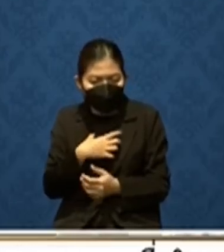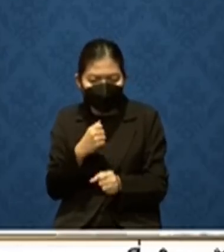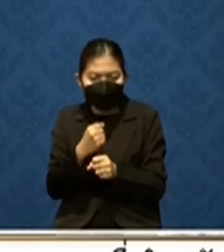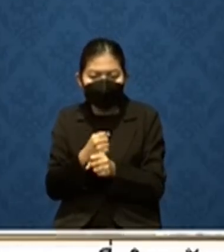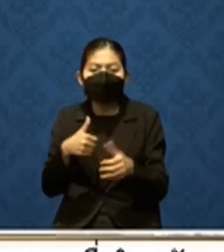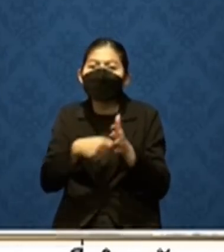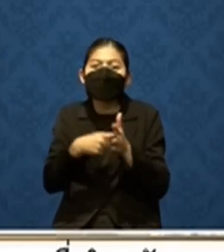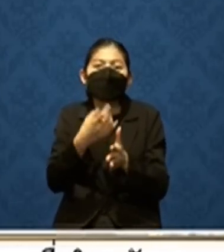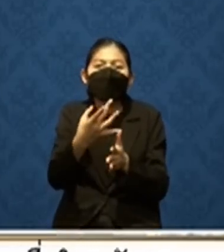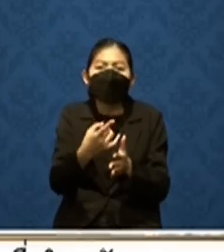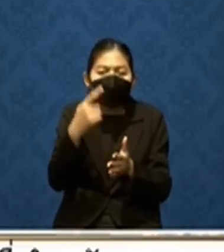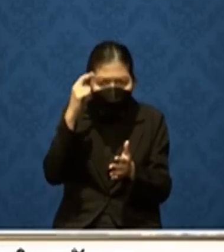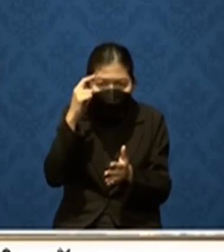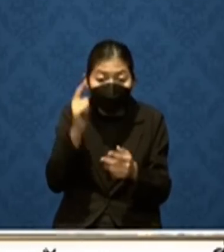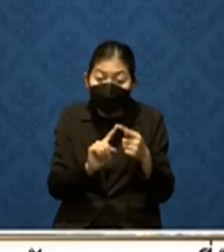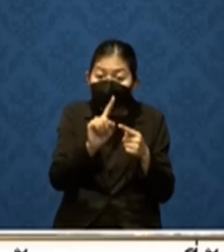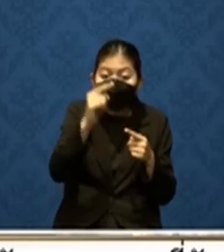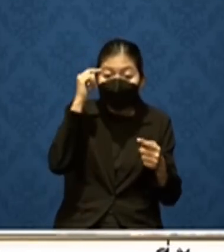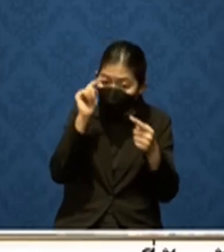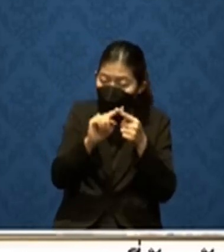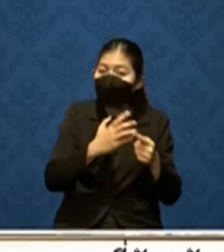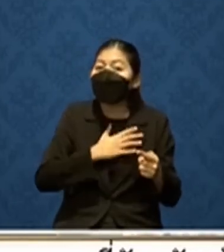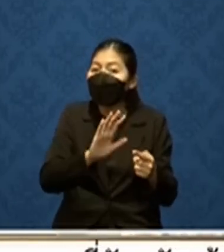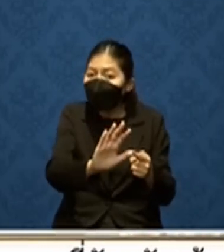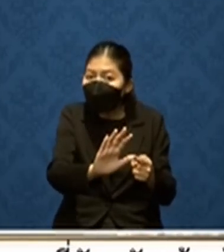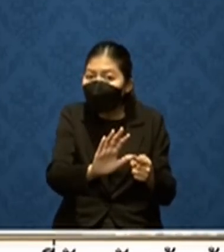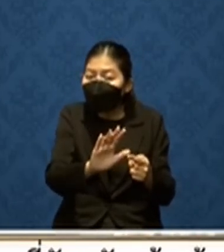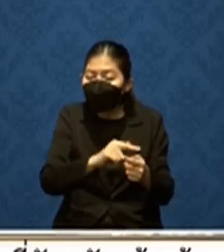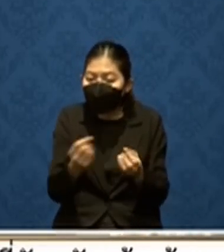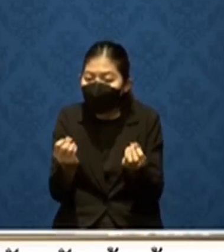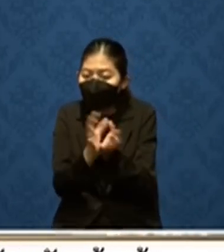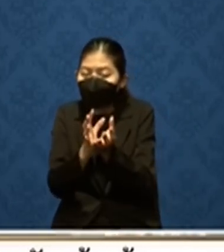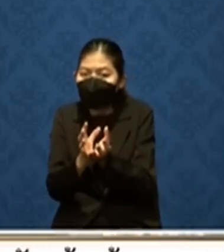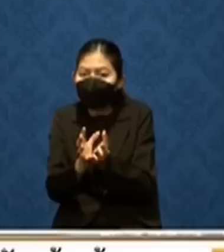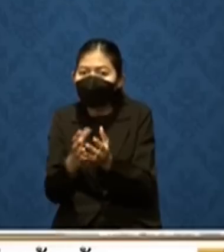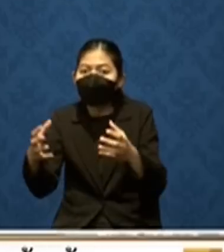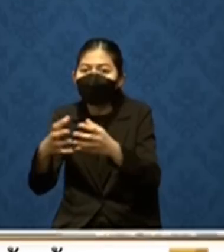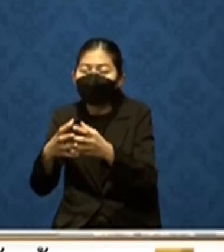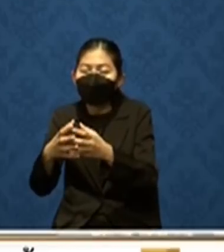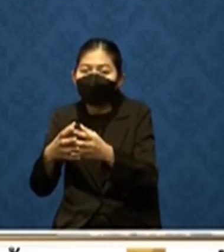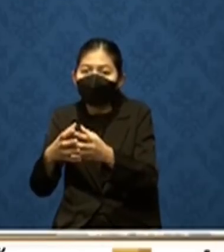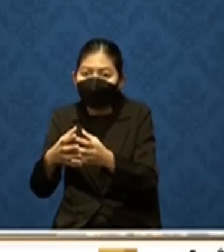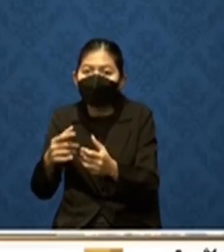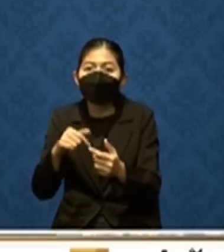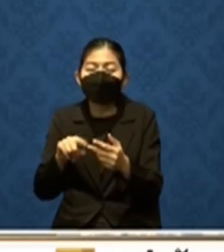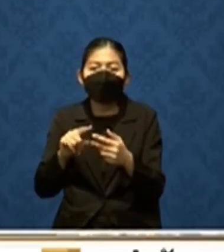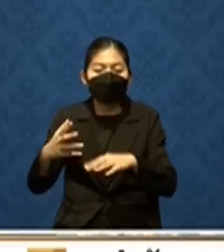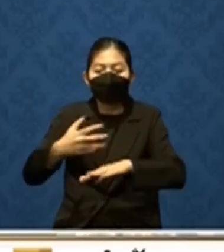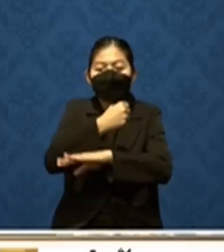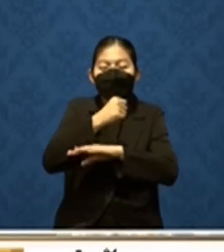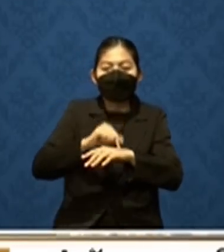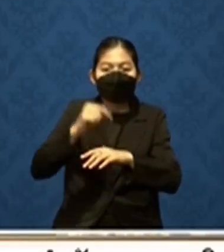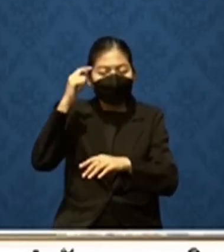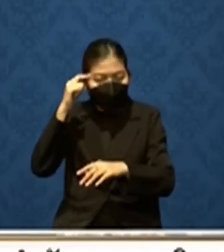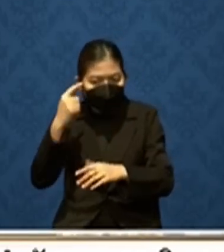หนึ่งเป็นความประสงค์ของท่านอย่าเพิ่งจะทำลายพรรคกันคู่แข่งตามเจตนารมณ์ที่ท่านเข้ามายึดอำนาจมา